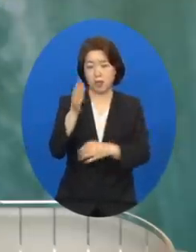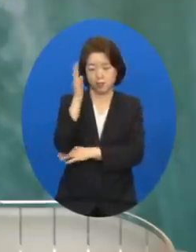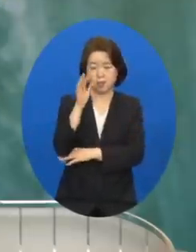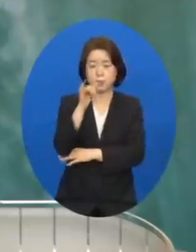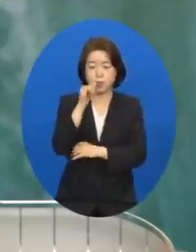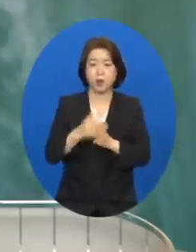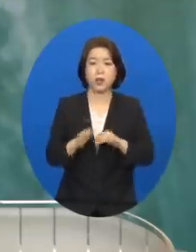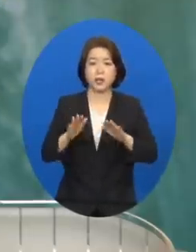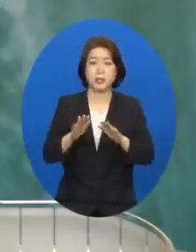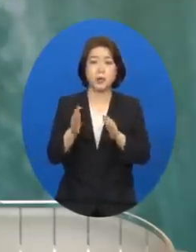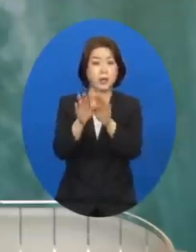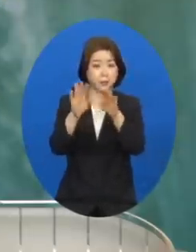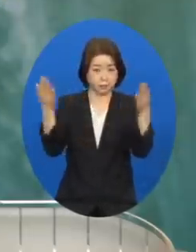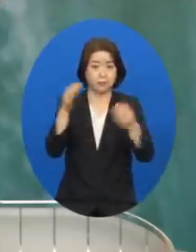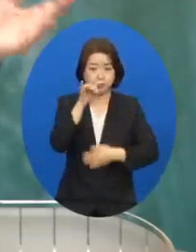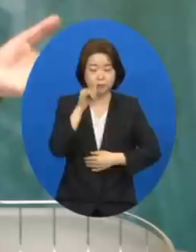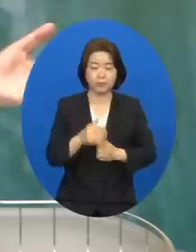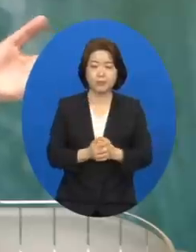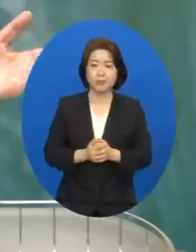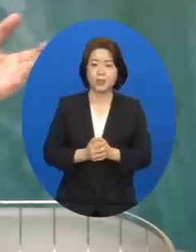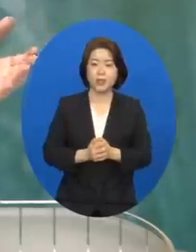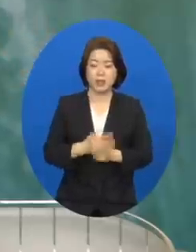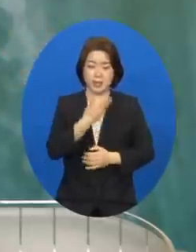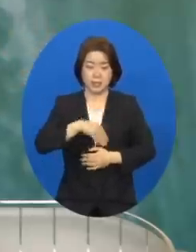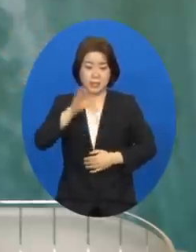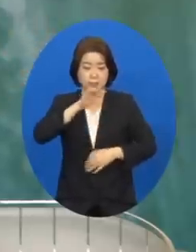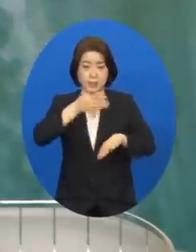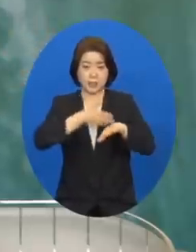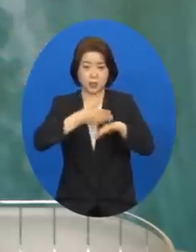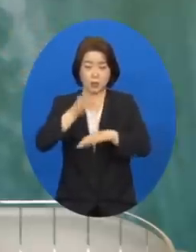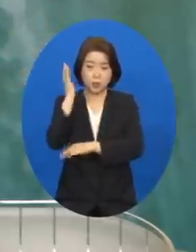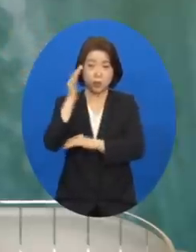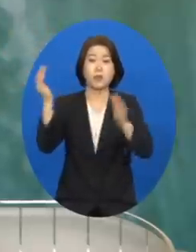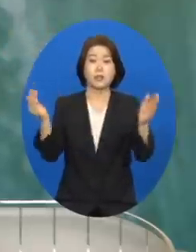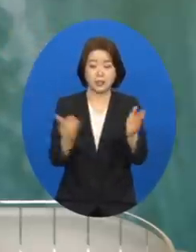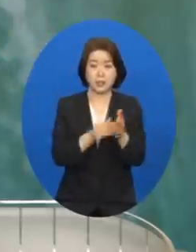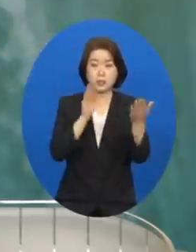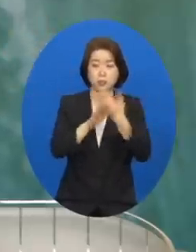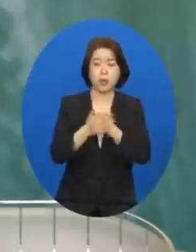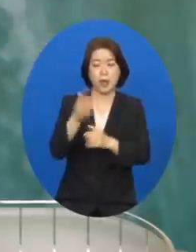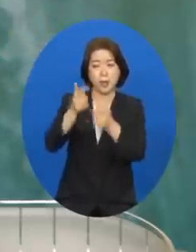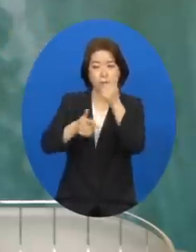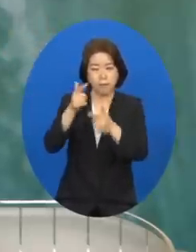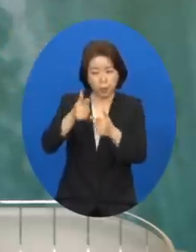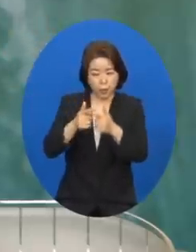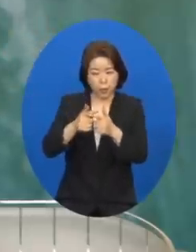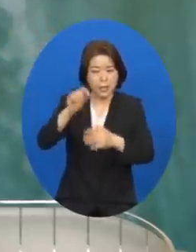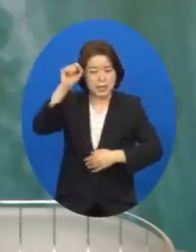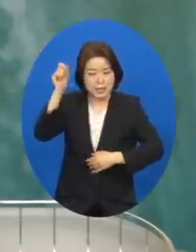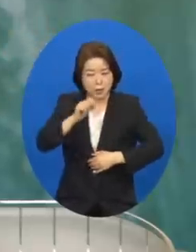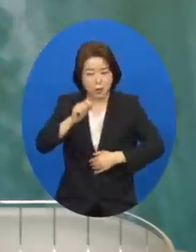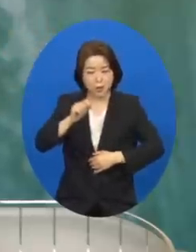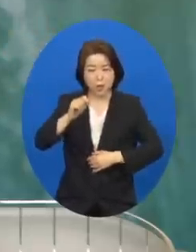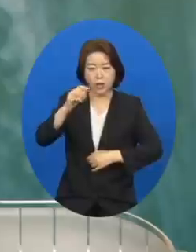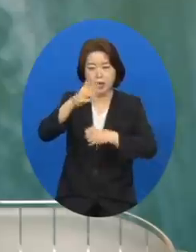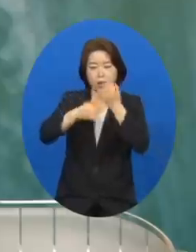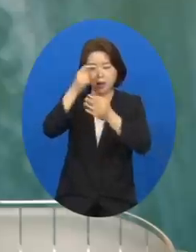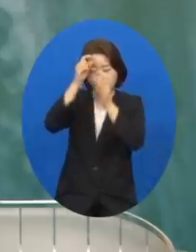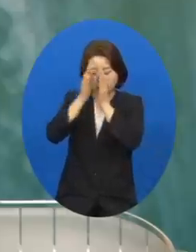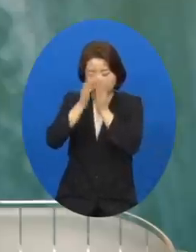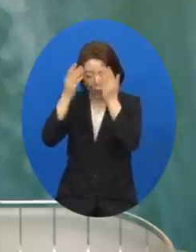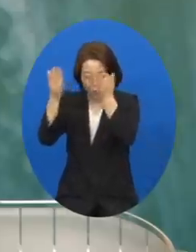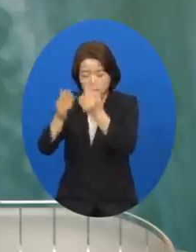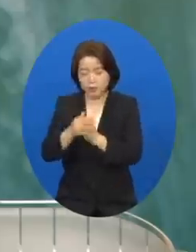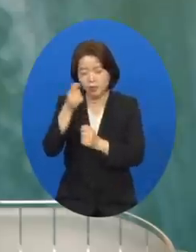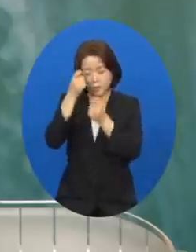이번에도 했었어요. 그 세미나가 끝나고 목요일 새벽에 하나님께 나가 기도하는데 그렇게 눈물이